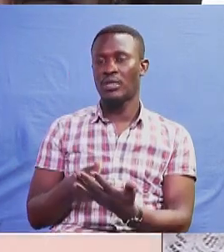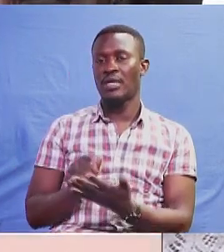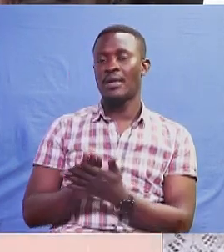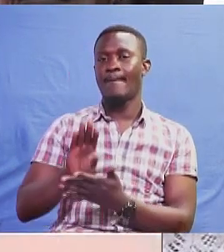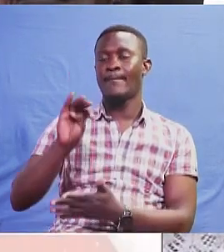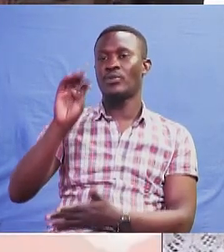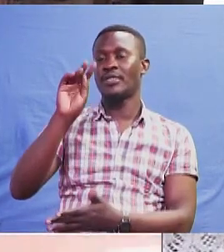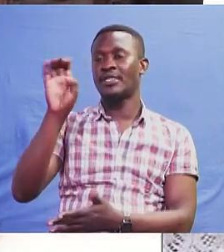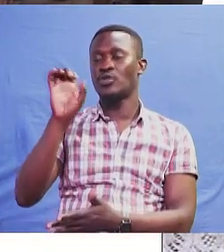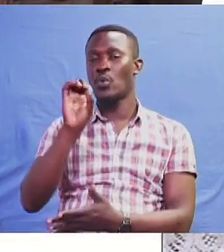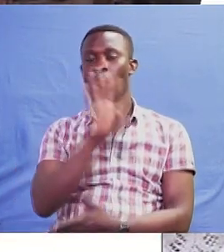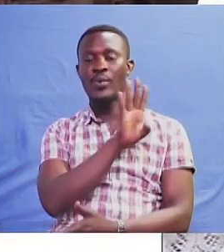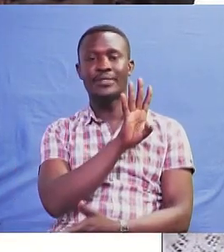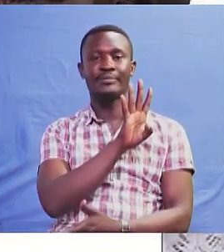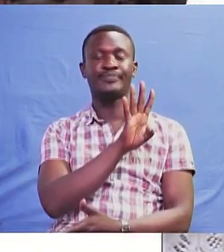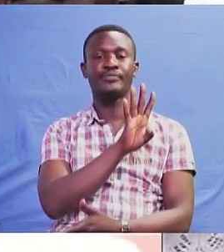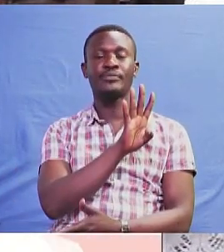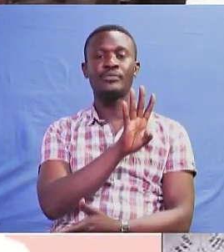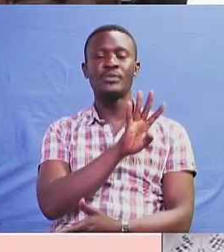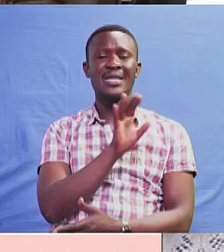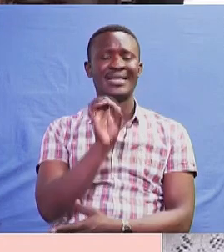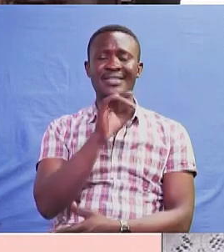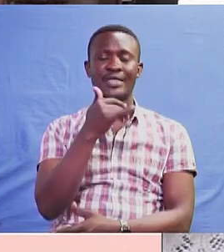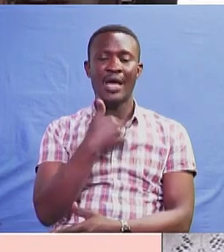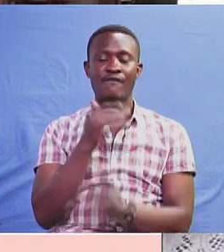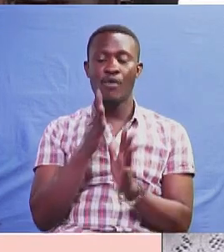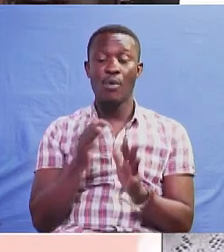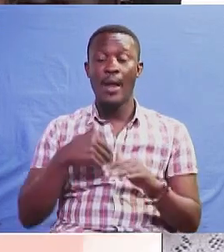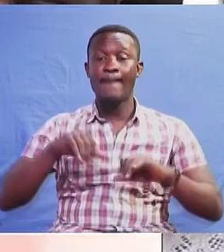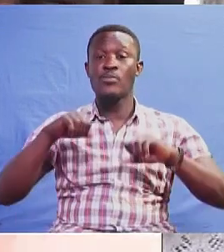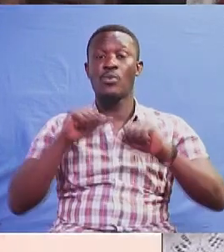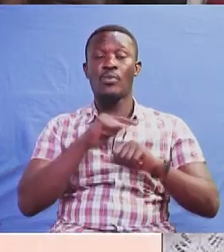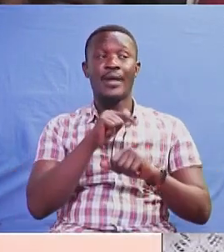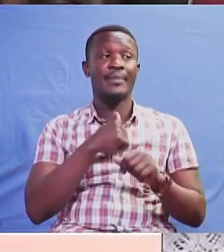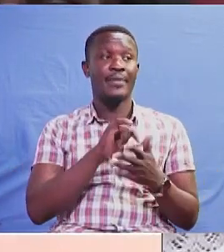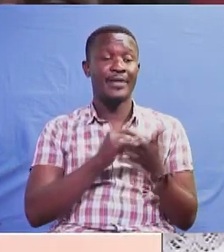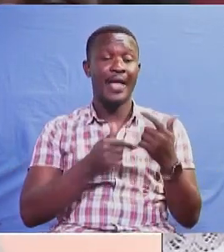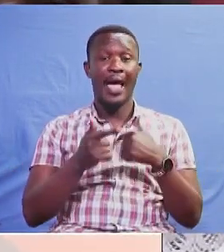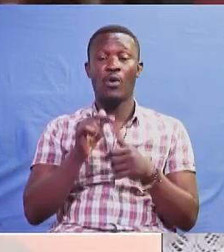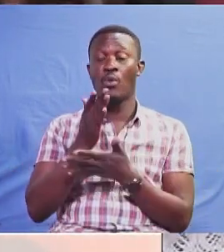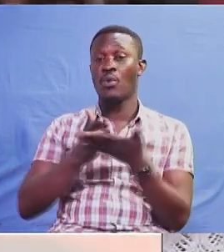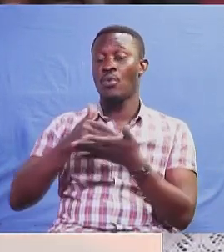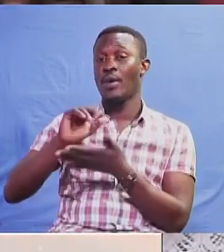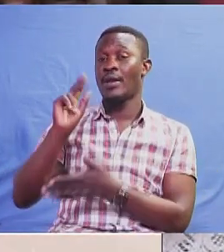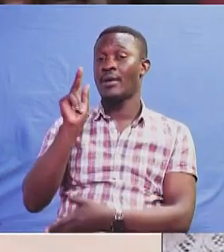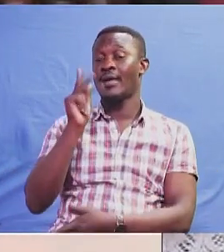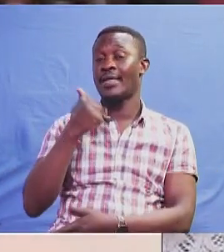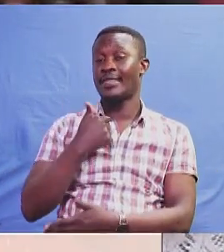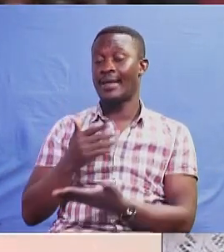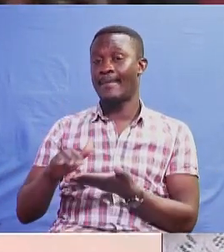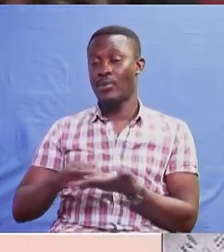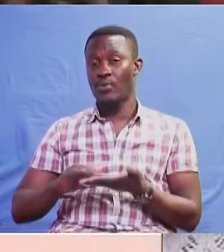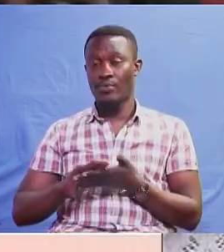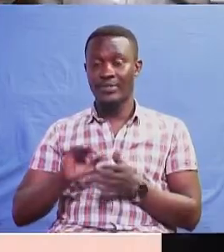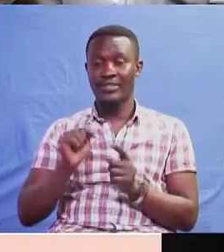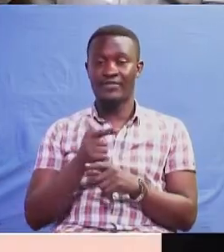West ama popote pale. Hakuna mtu ambaye tumekubali sisi ya kwamba akuje kugawanya Kenya kwa misingi ya